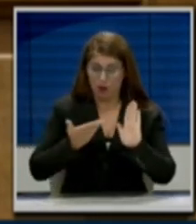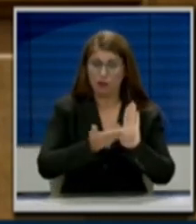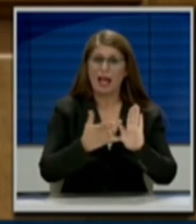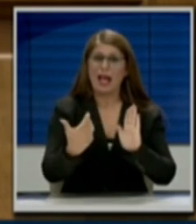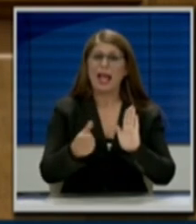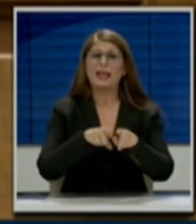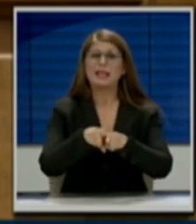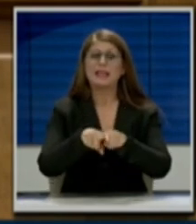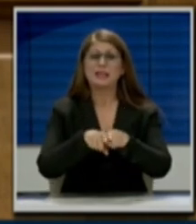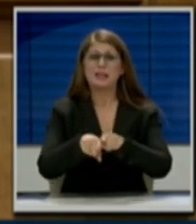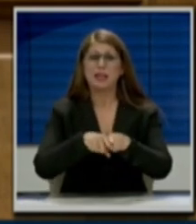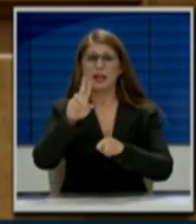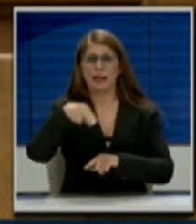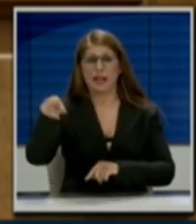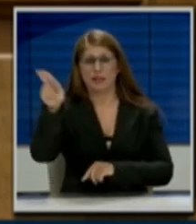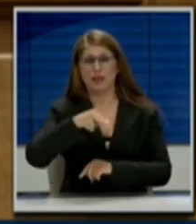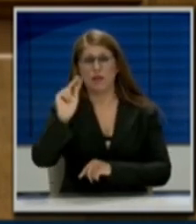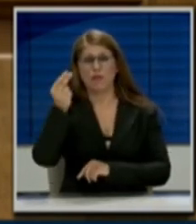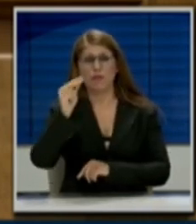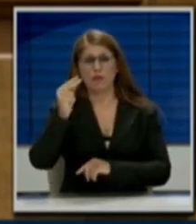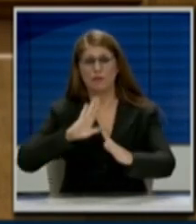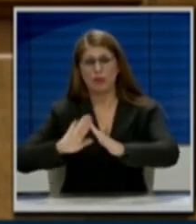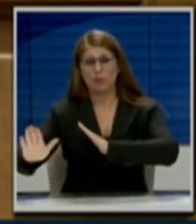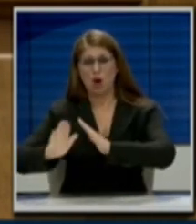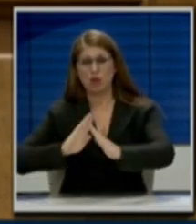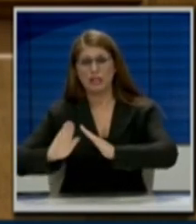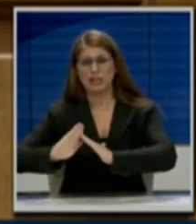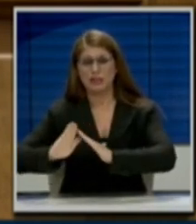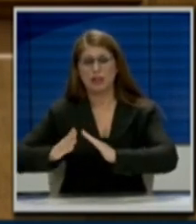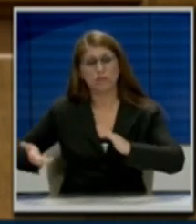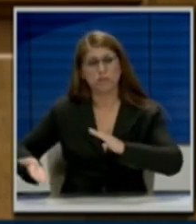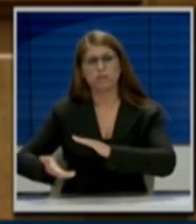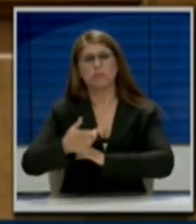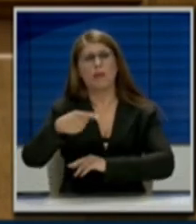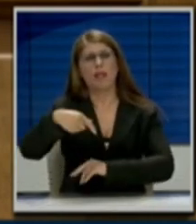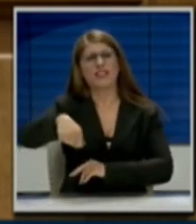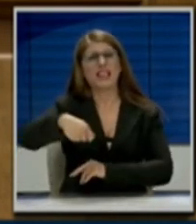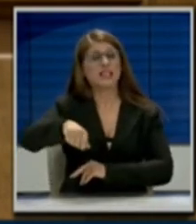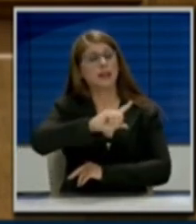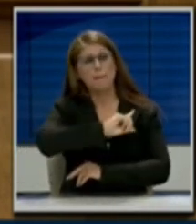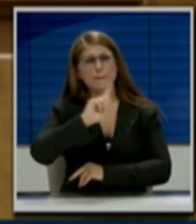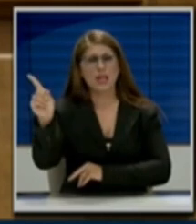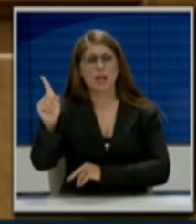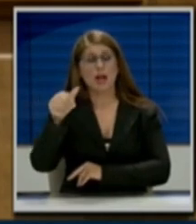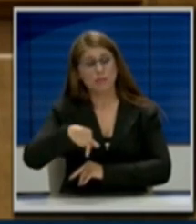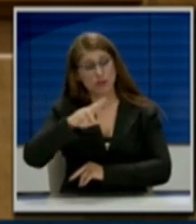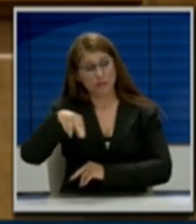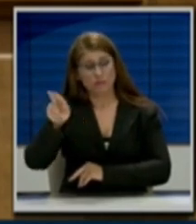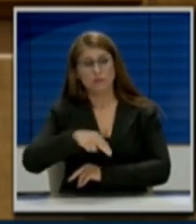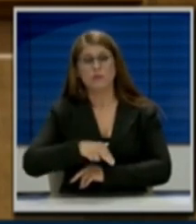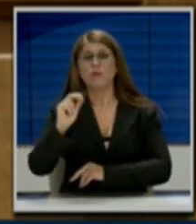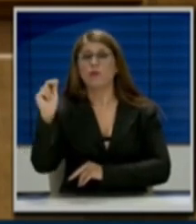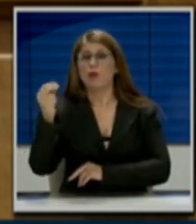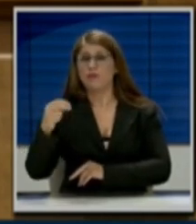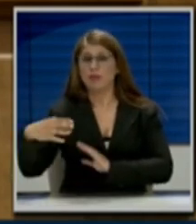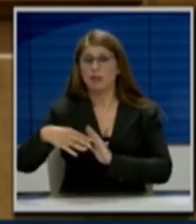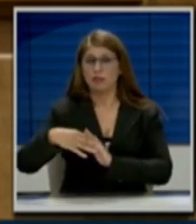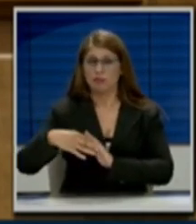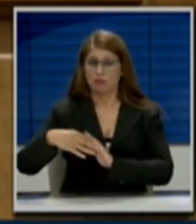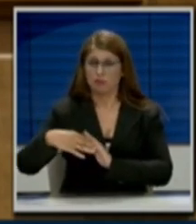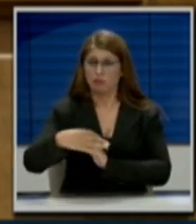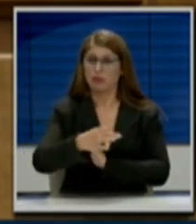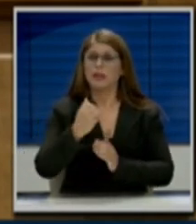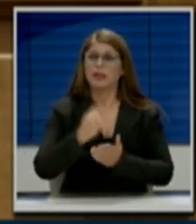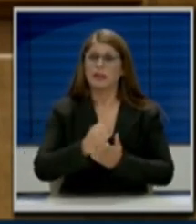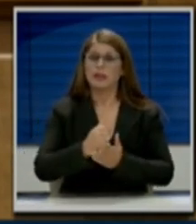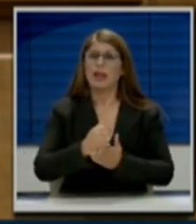της βουλευτικής ασυλίας, της κατάργησης της υπουργικής ασυλίας, της κατάργησης του διορισμού της